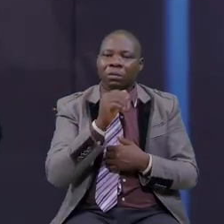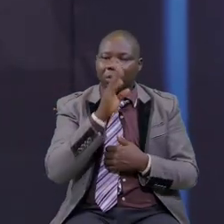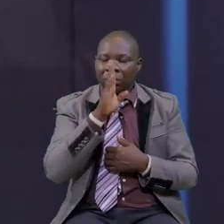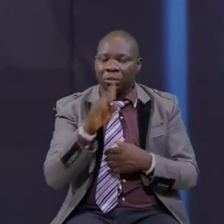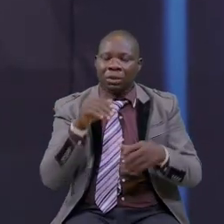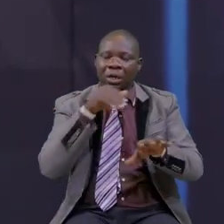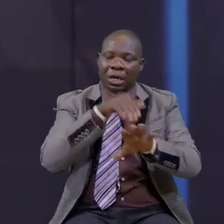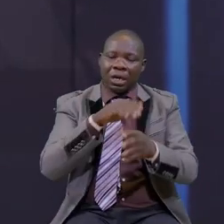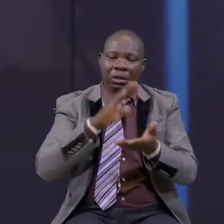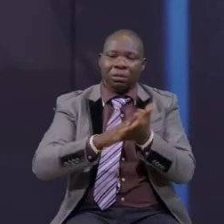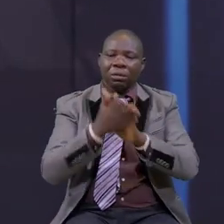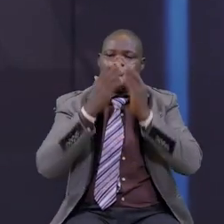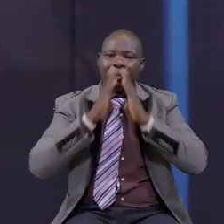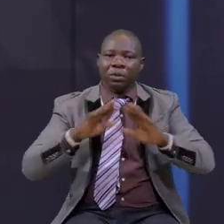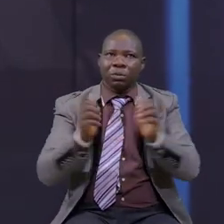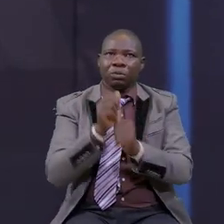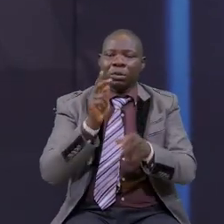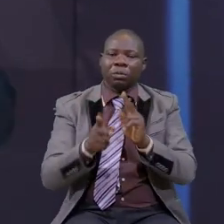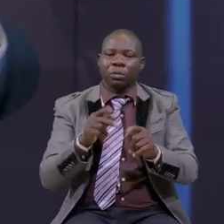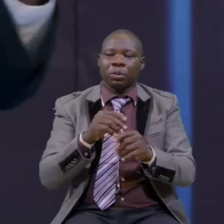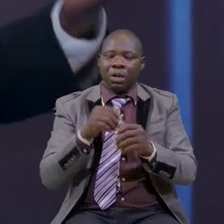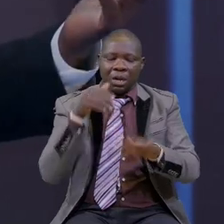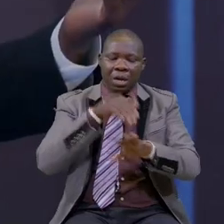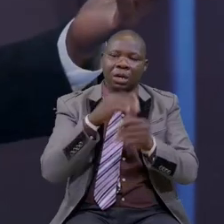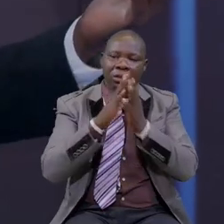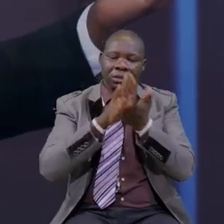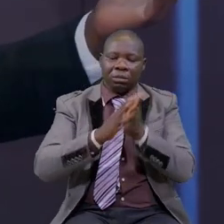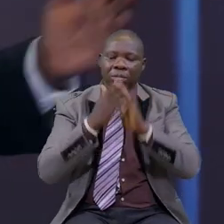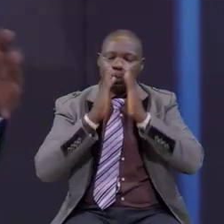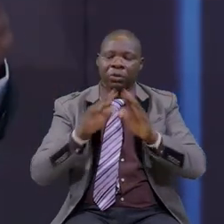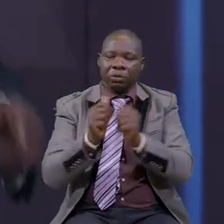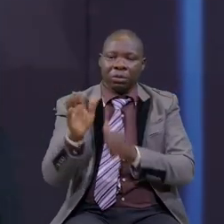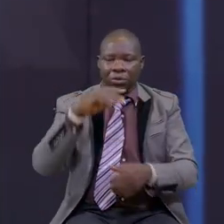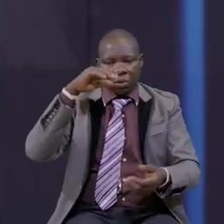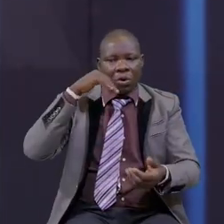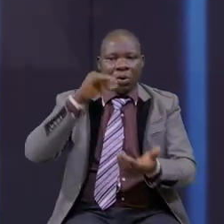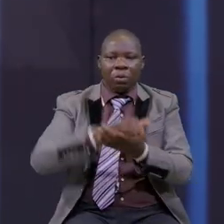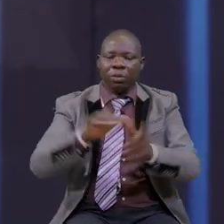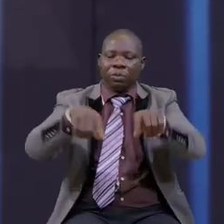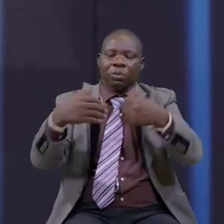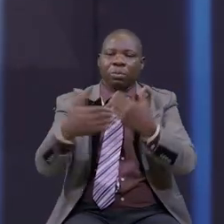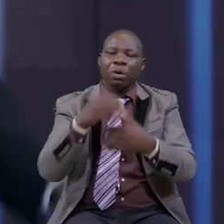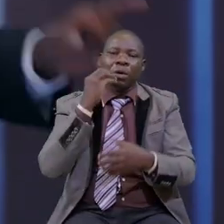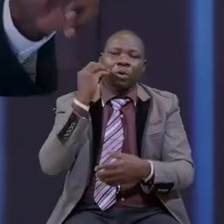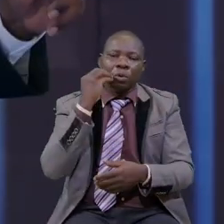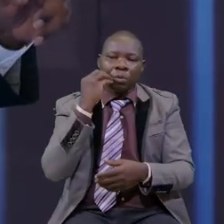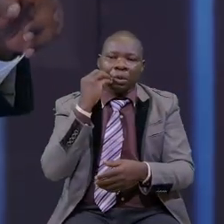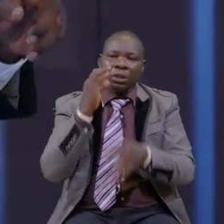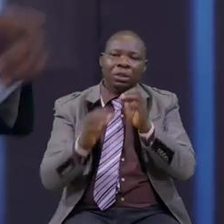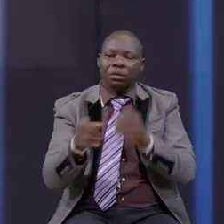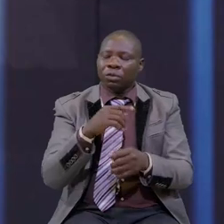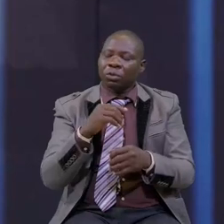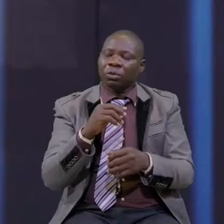tu n'étais pas en paix avec les gens, en paix avec ta femme, retourne à la maison. Et même si tu pensais que